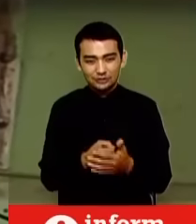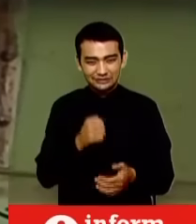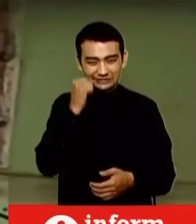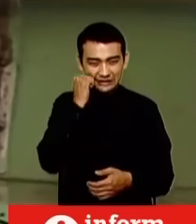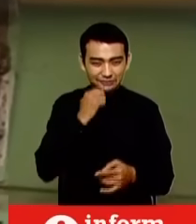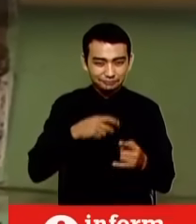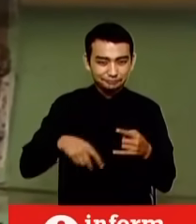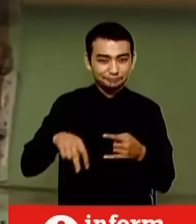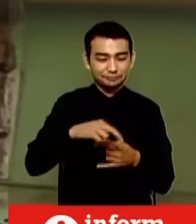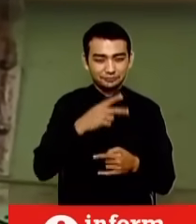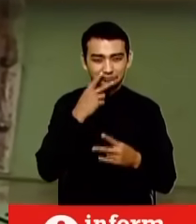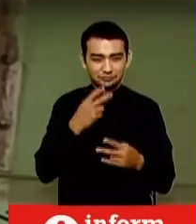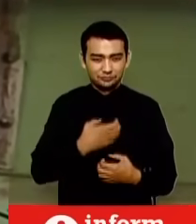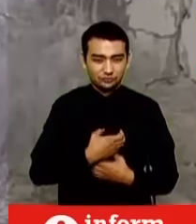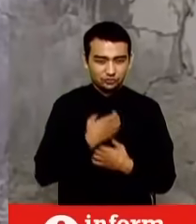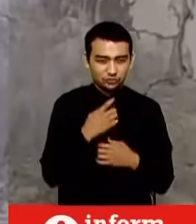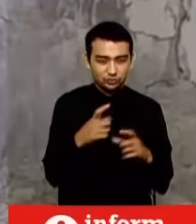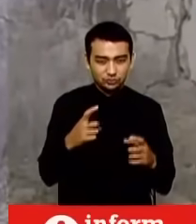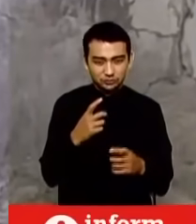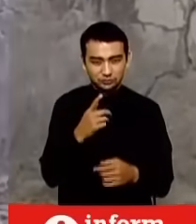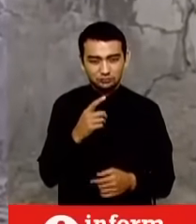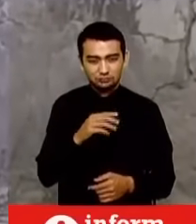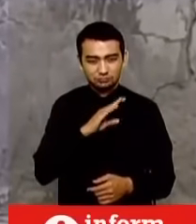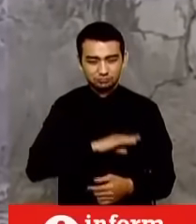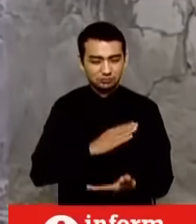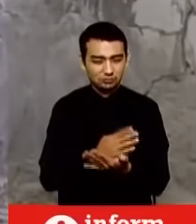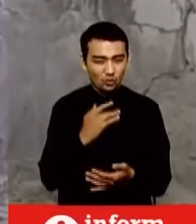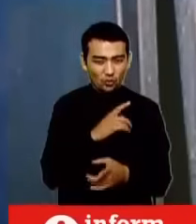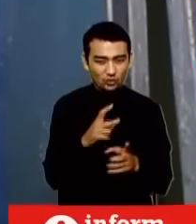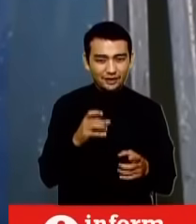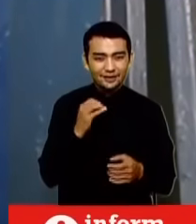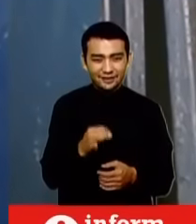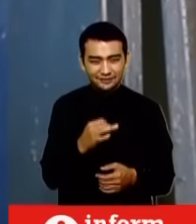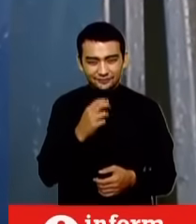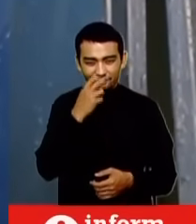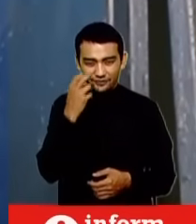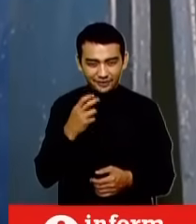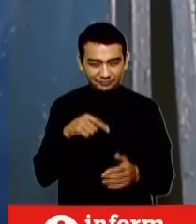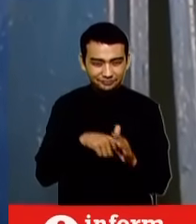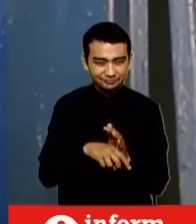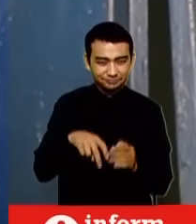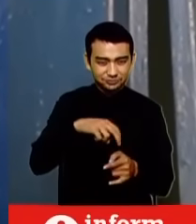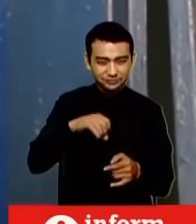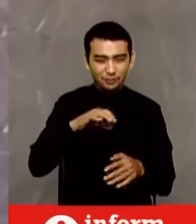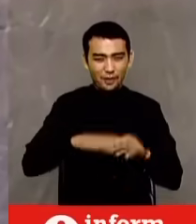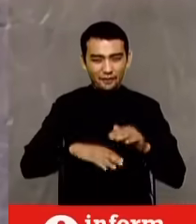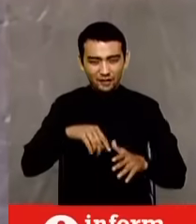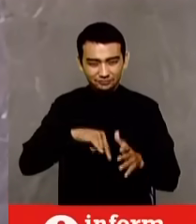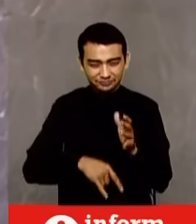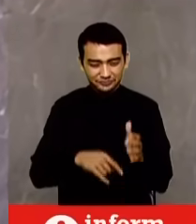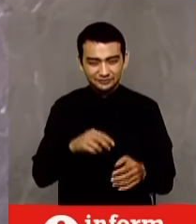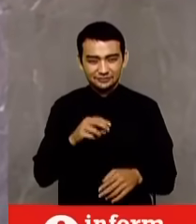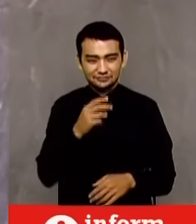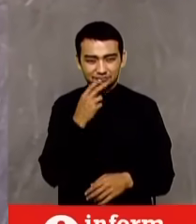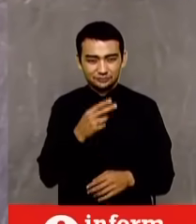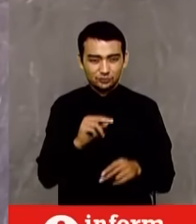кейіптегі баспананы көруге мәжбүр көпшіліктің өкпесі қара қазандай. Одан гөрі сасық исті жертөле мен шаңы бұрқыраған ауламызды жөндеп